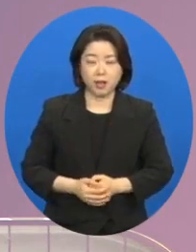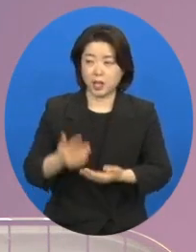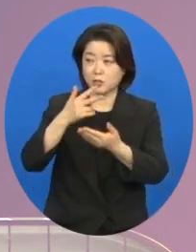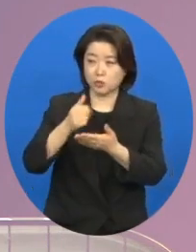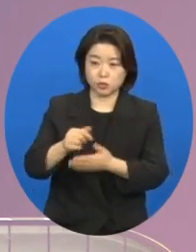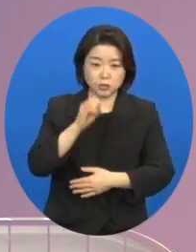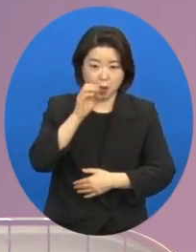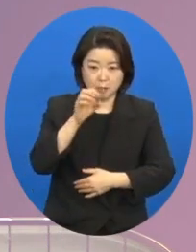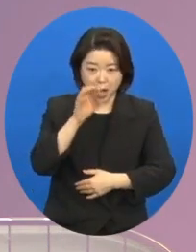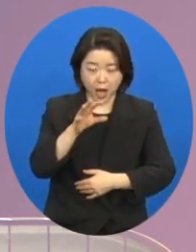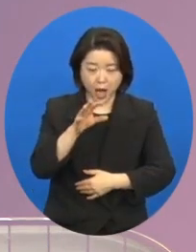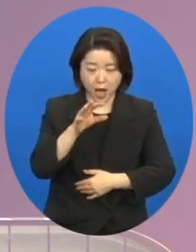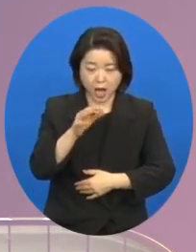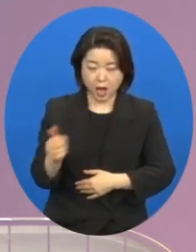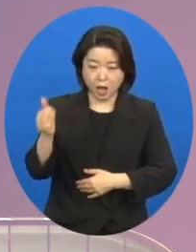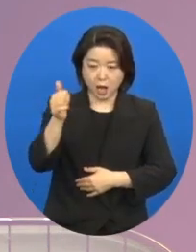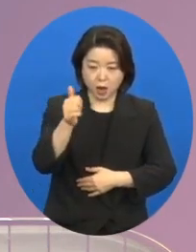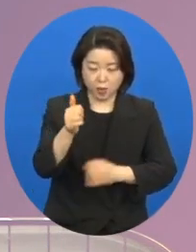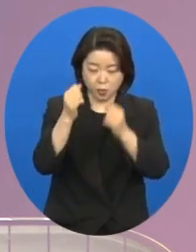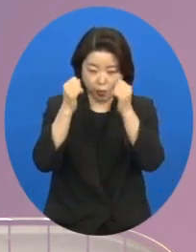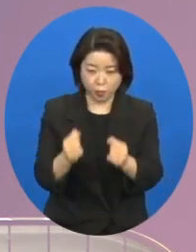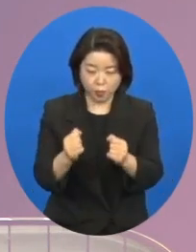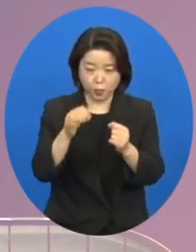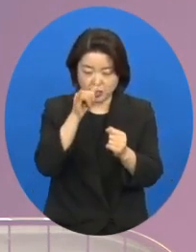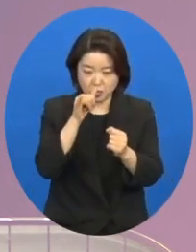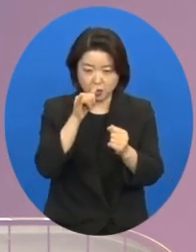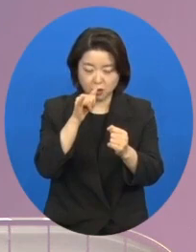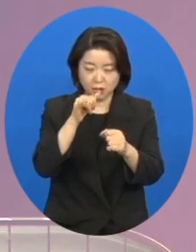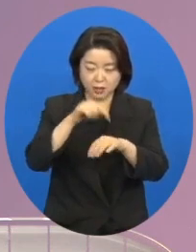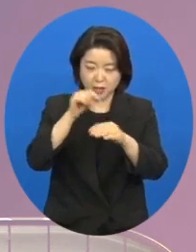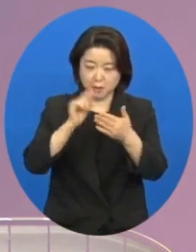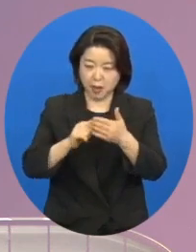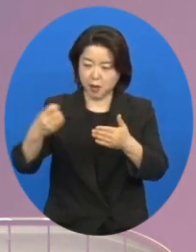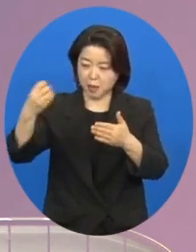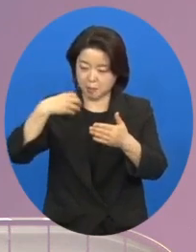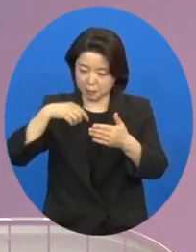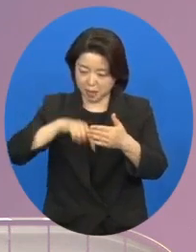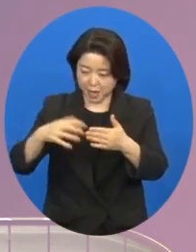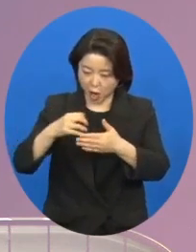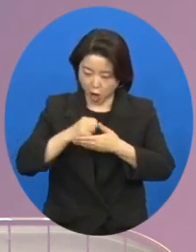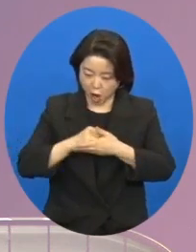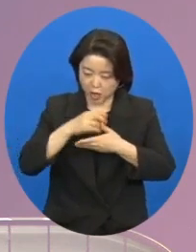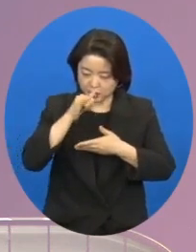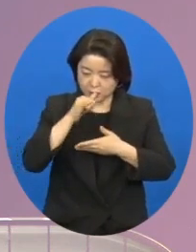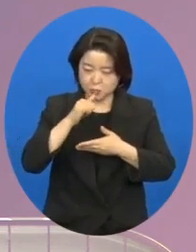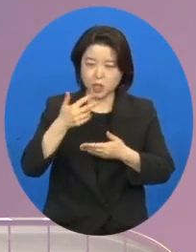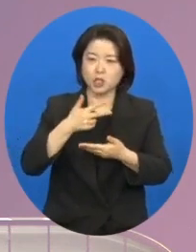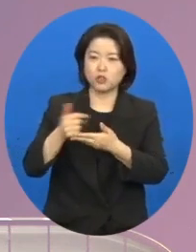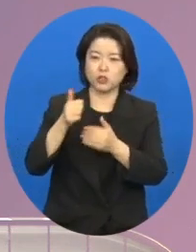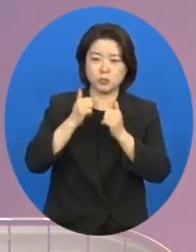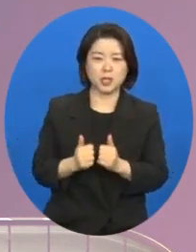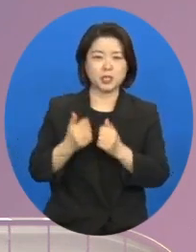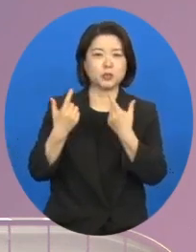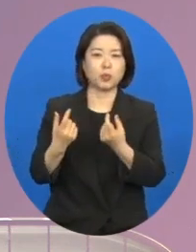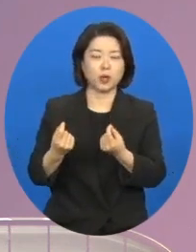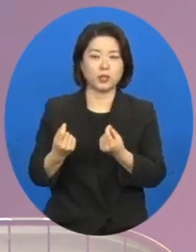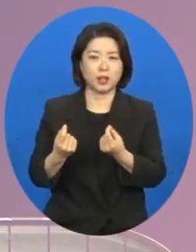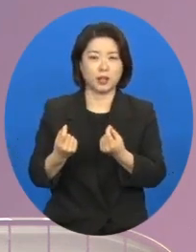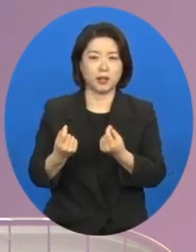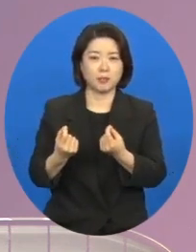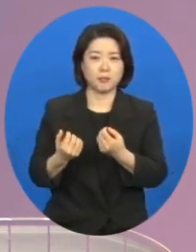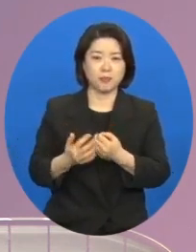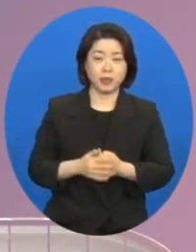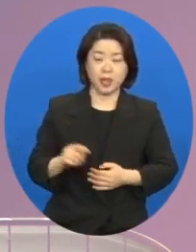주님의 말씀이 거하는 자는 그의 마음의 방에 주님이 있는 자고 거하지 않는 자는